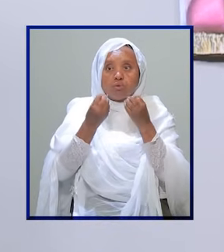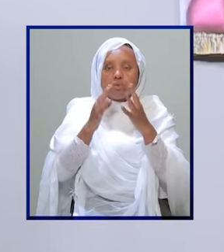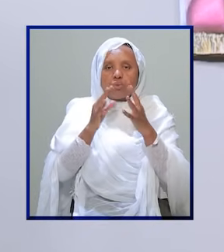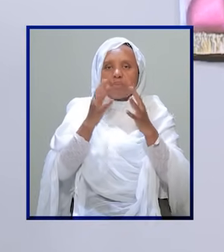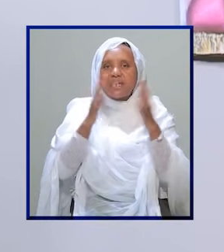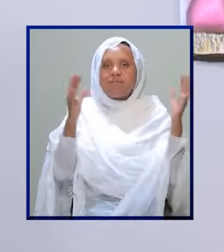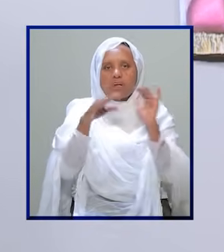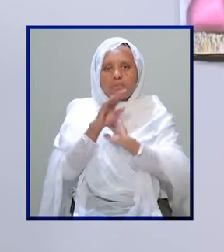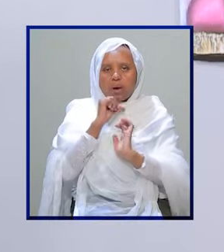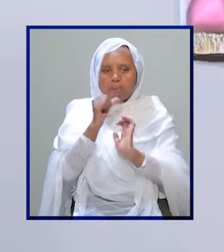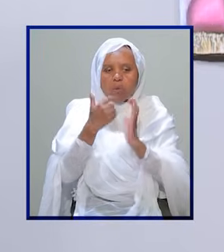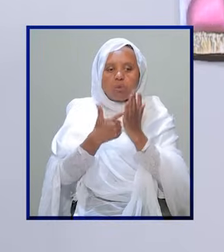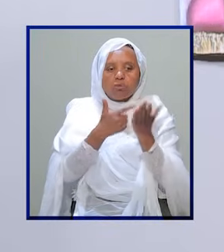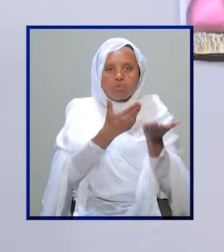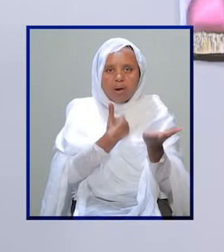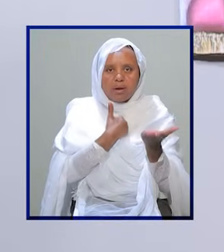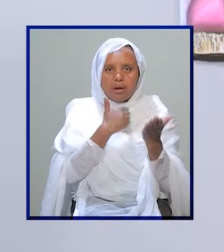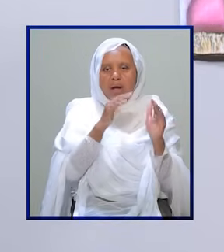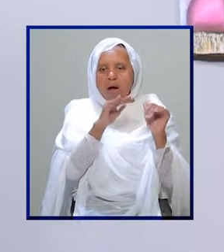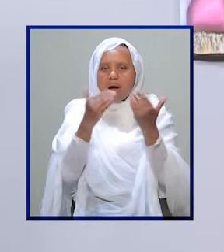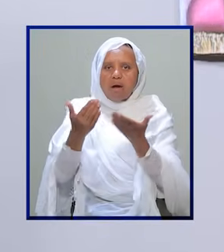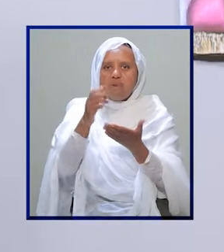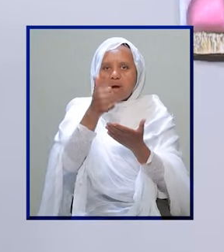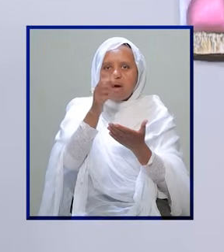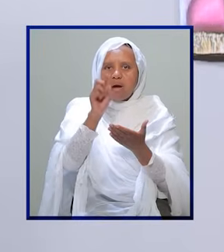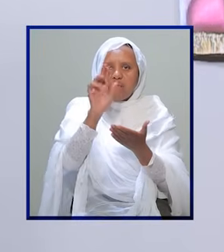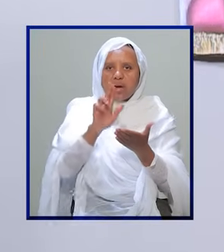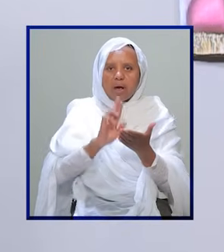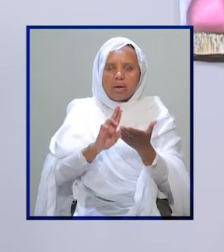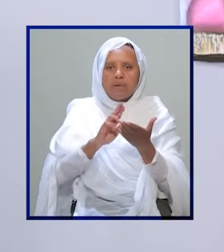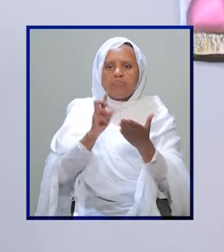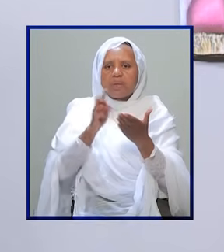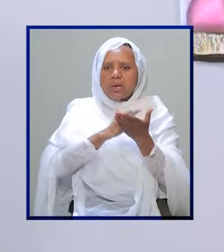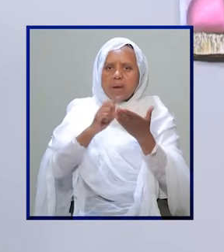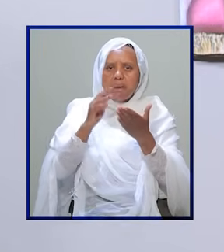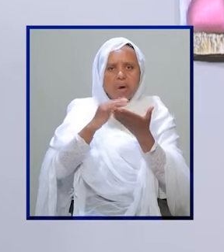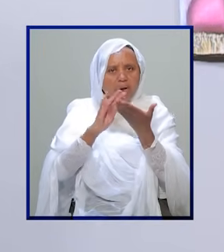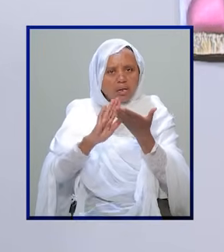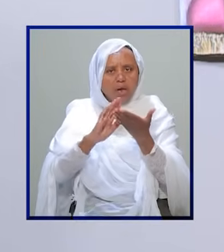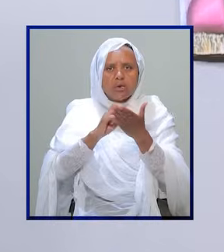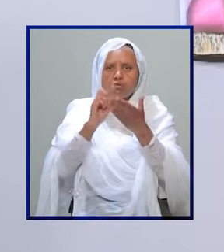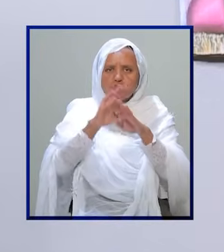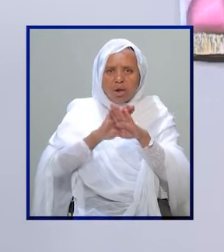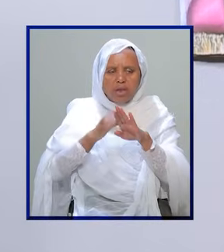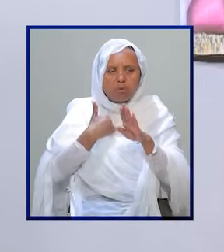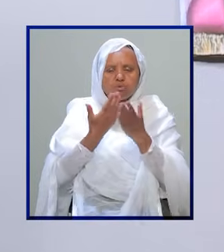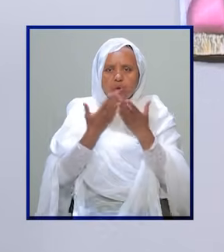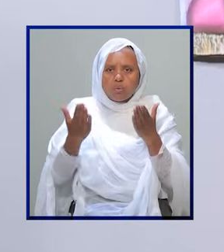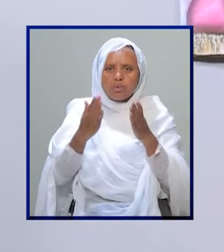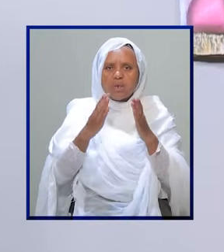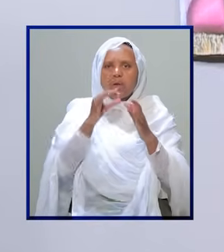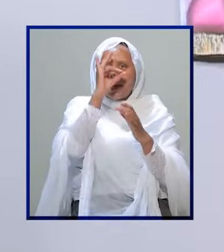የማልገባው ስለዚህ እሷል አጋፋሪ ደግሞ አለ ያጋፍራል ቅኔ ማህሌት ላይ ቅድስቱ ላይ ያሉትን ነገሮች ሊቀ ዲያቆናት ደግሞ